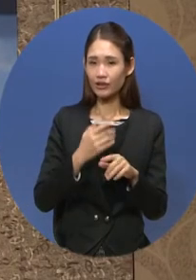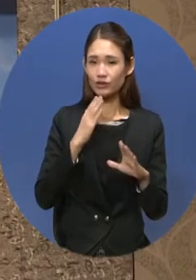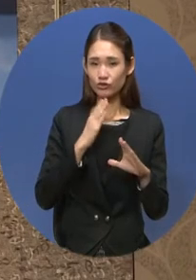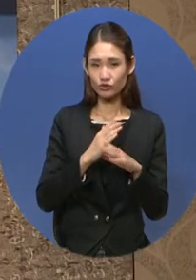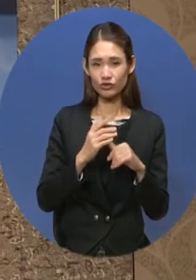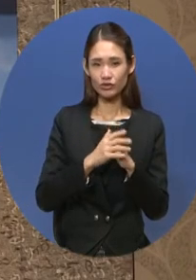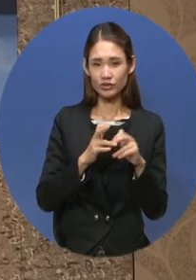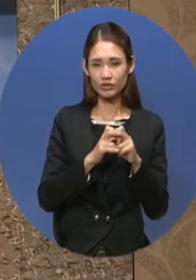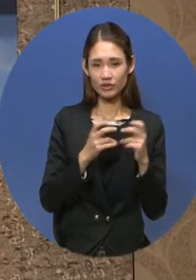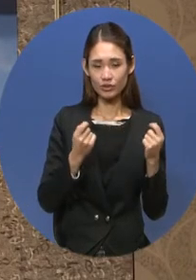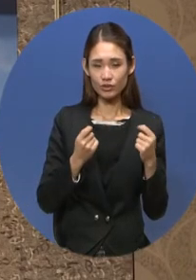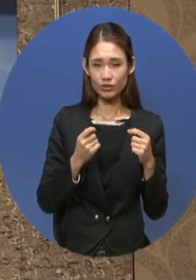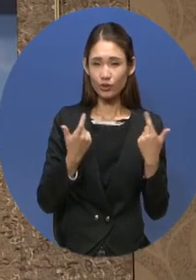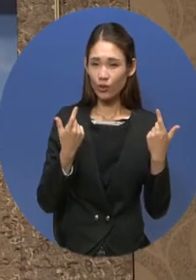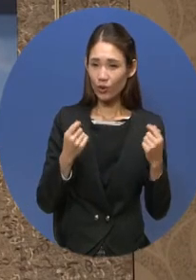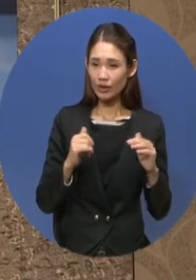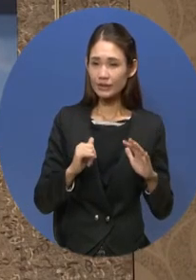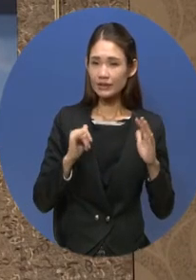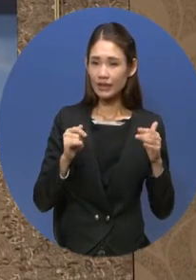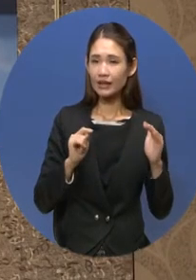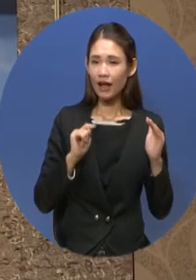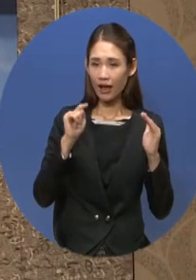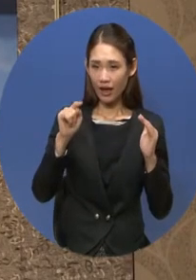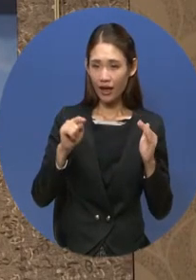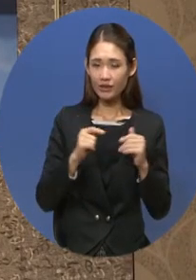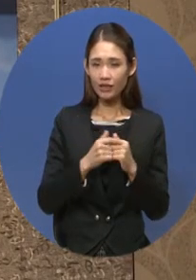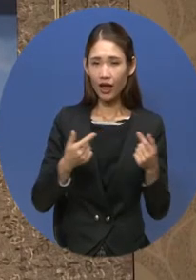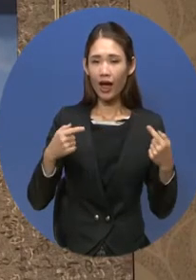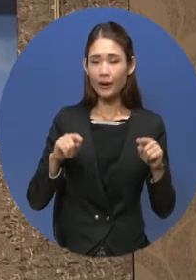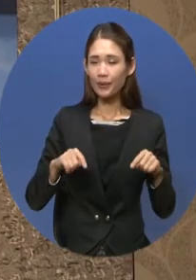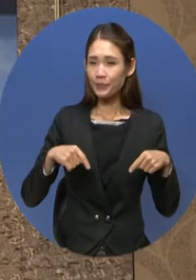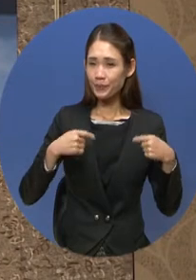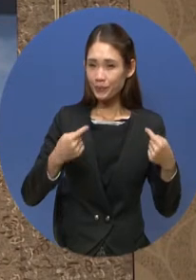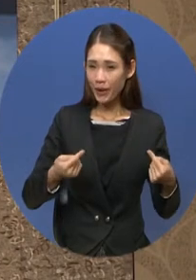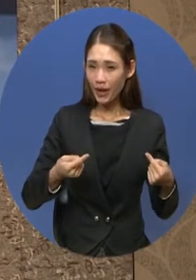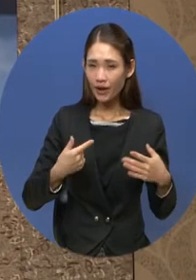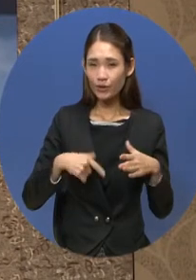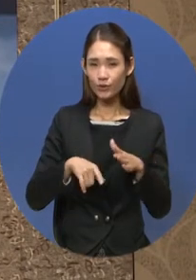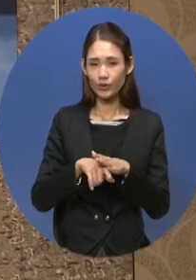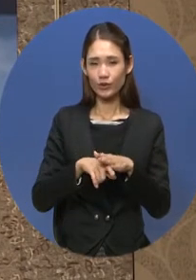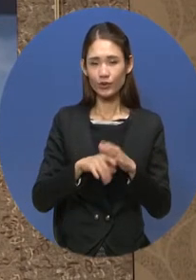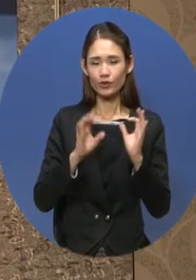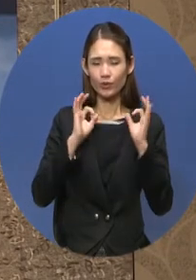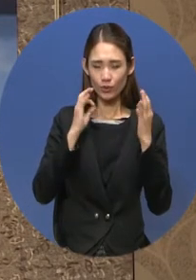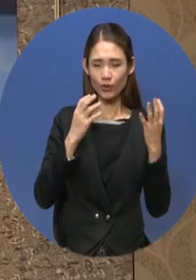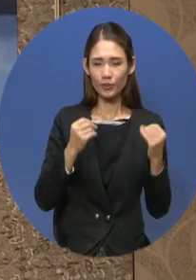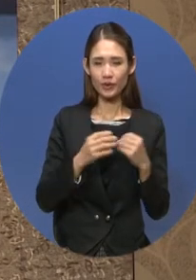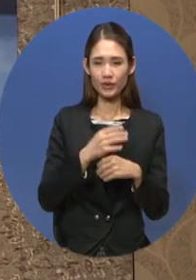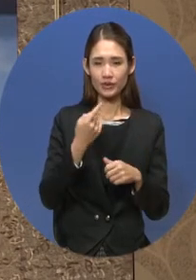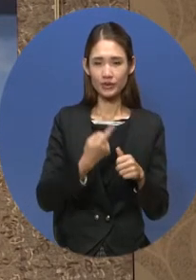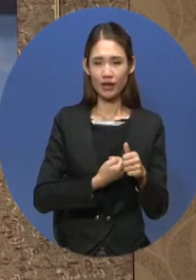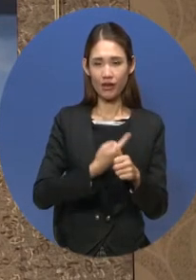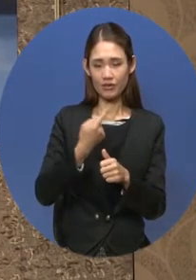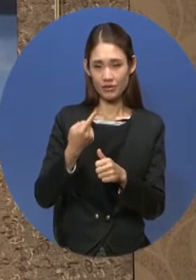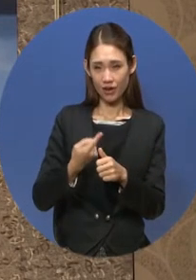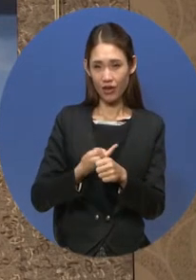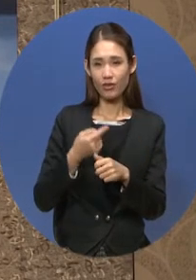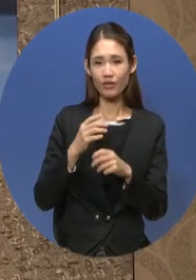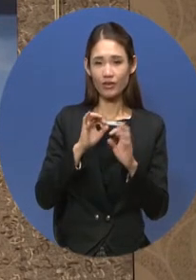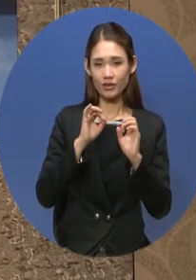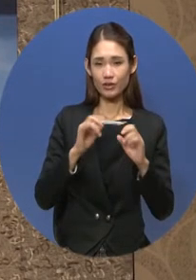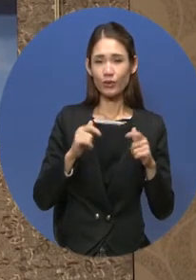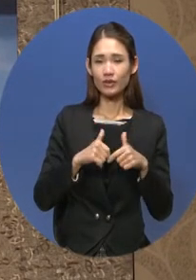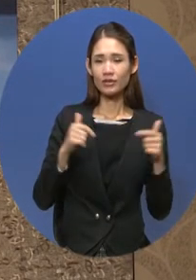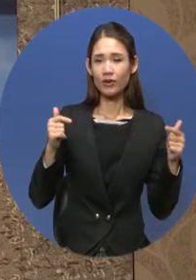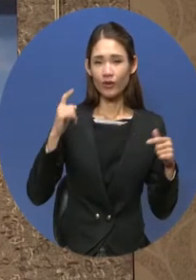장애인들도 또한 이제 세상 속에 들어와서 함께하려고 하는 네. 노력들이 있기 때문에 자연스럽게 그런 기회가 확대될